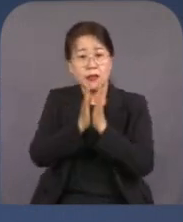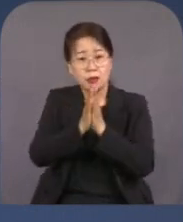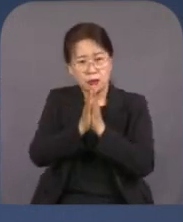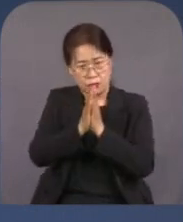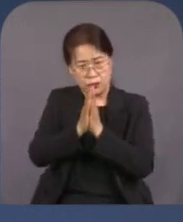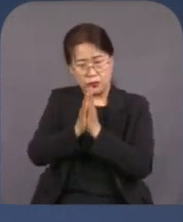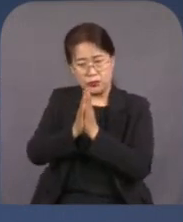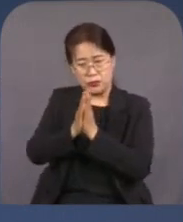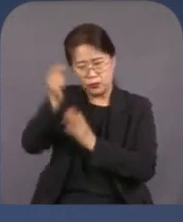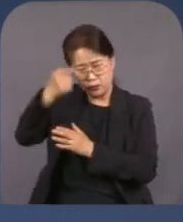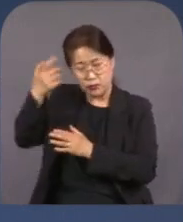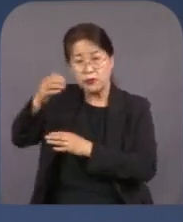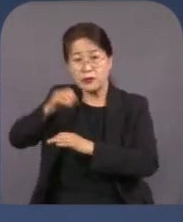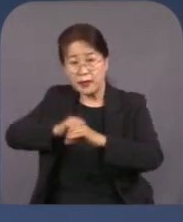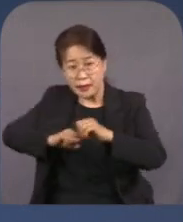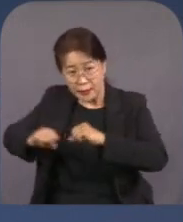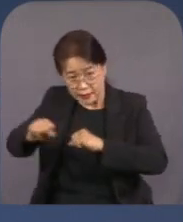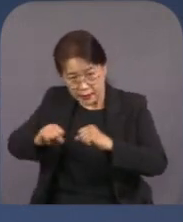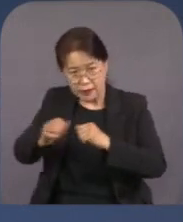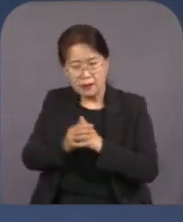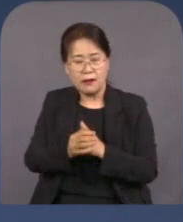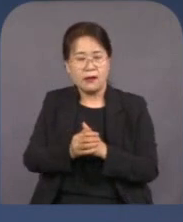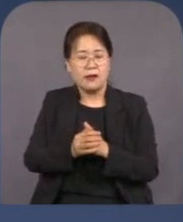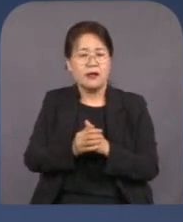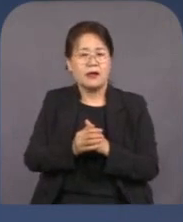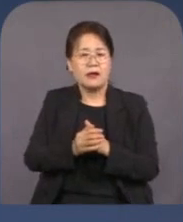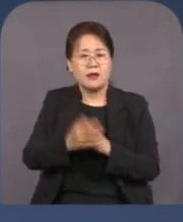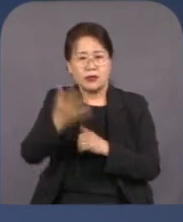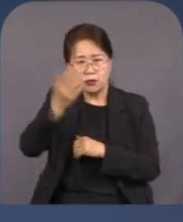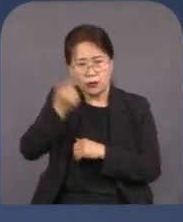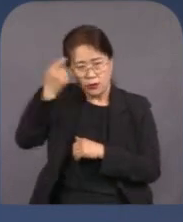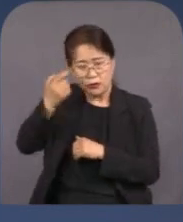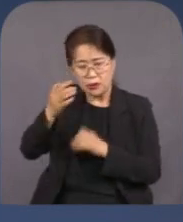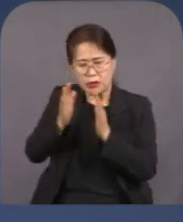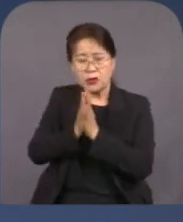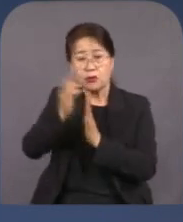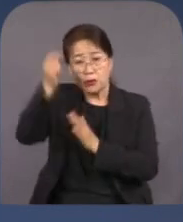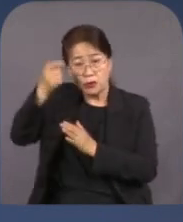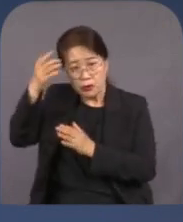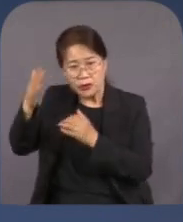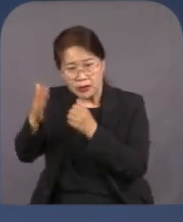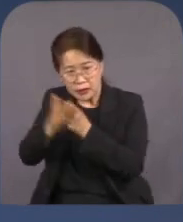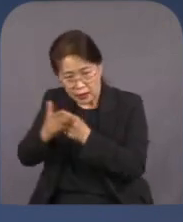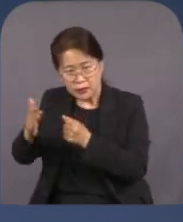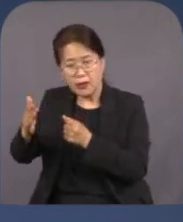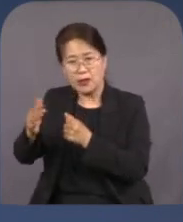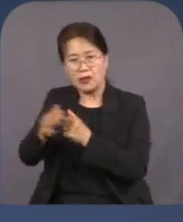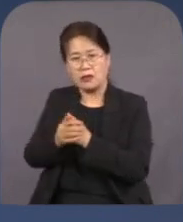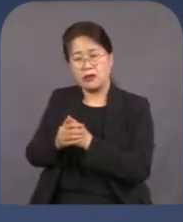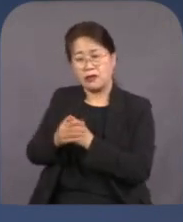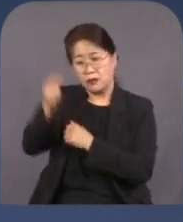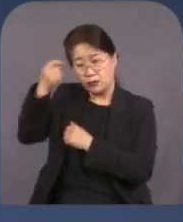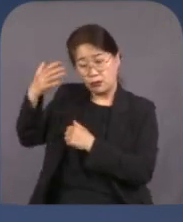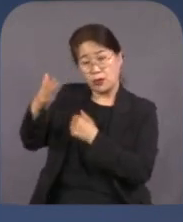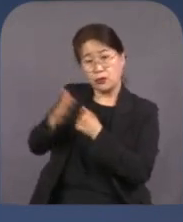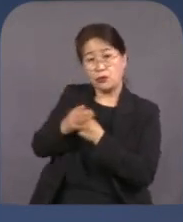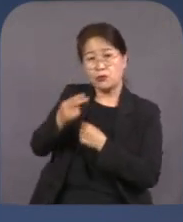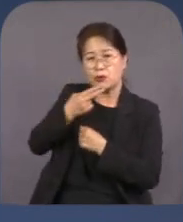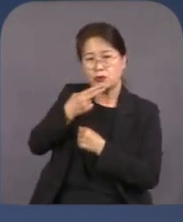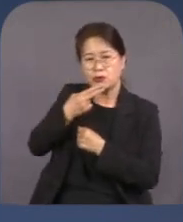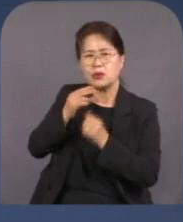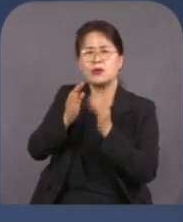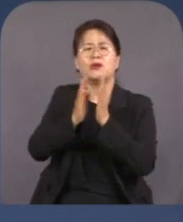사역입니다 성령님은 기도의 영이십니다 그러므로 여러분 성령의 도움이 없이는